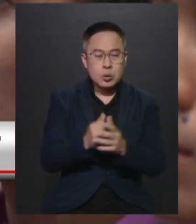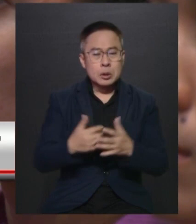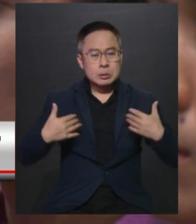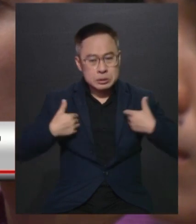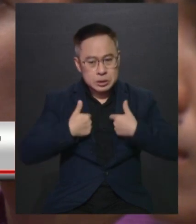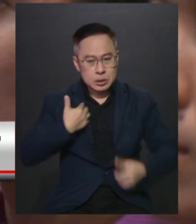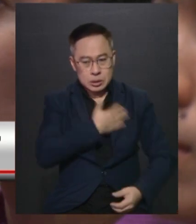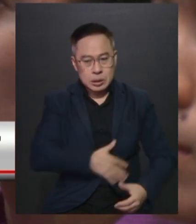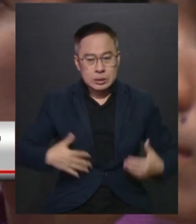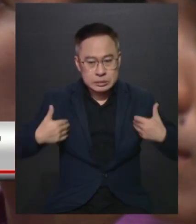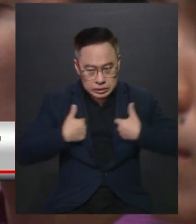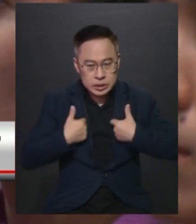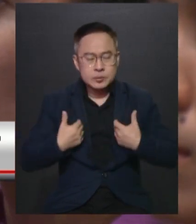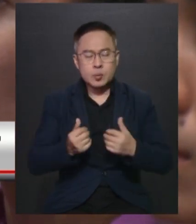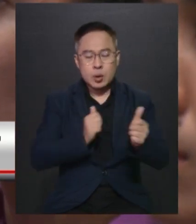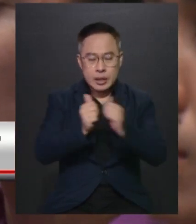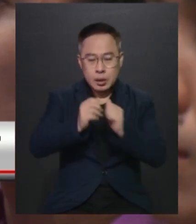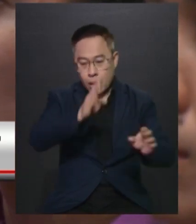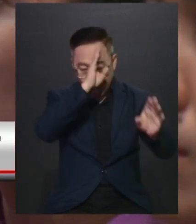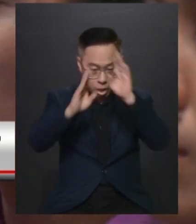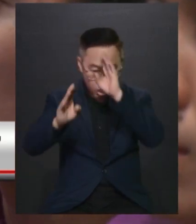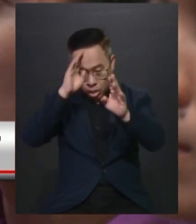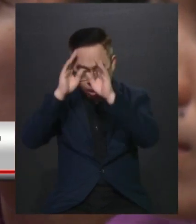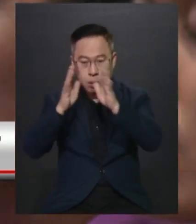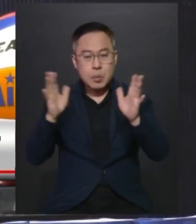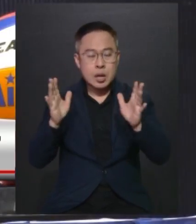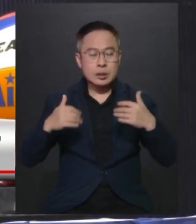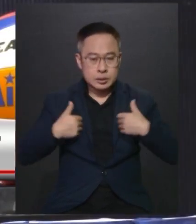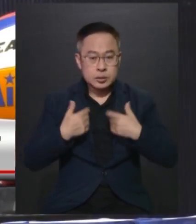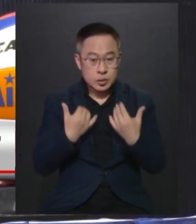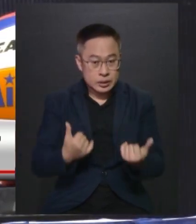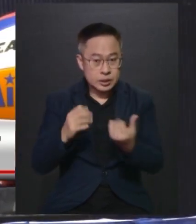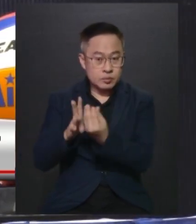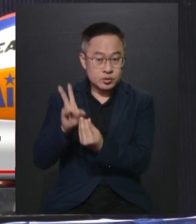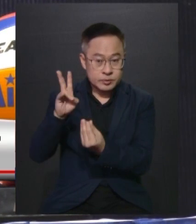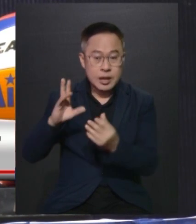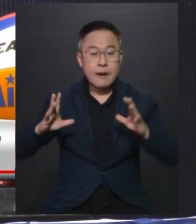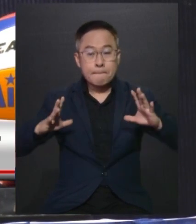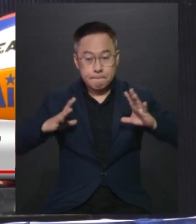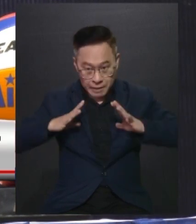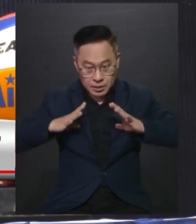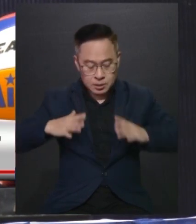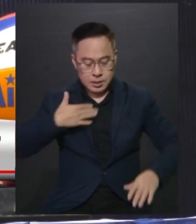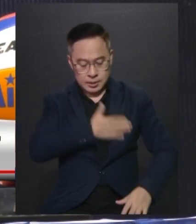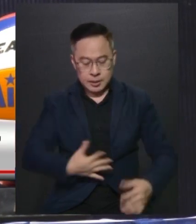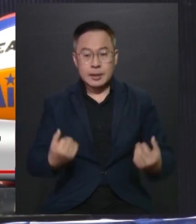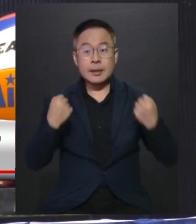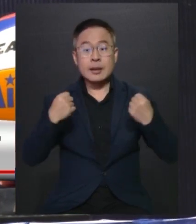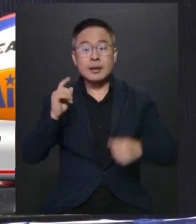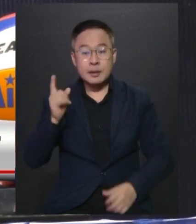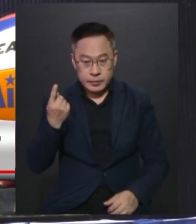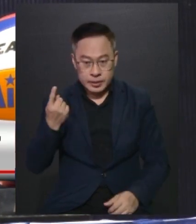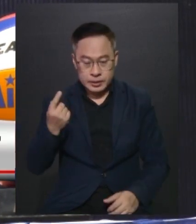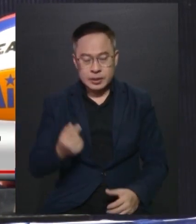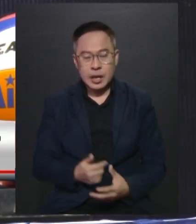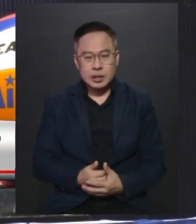าจากโปรแกรมการแข่งขันเหมือนกันแต่ว่าณตอนนี้ยังเหลือเวลาอีกประมาณ2สัปดาห์ในการที่จะฟื้นฟูสภาพร่างกายให้กลับมาซึ่งพวกเธอก็ตั้